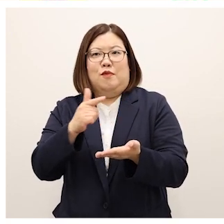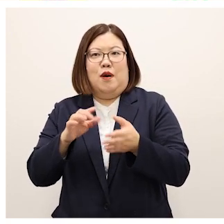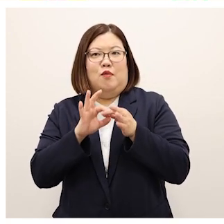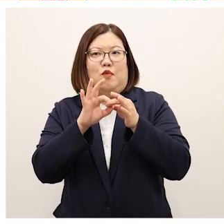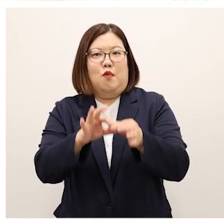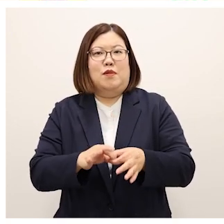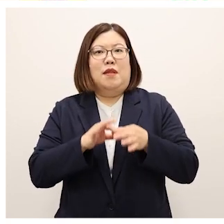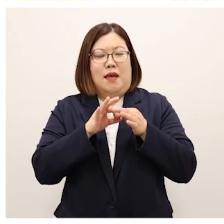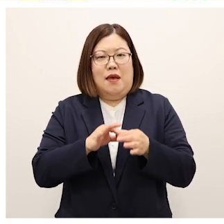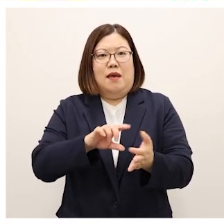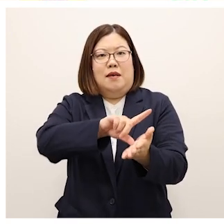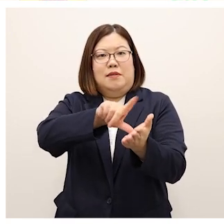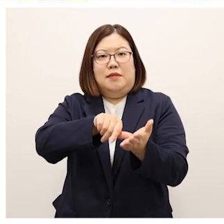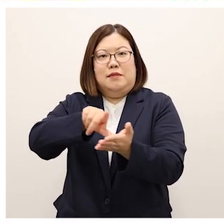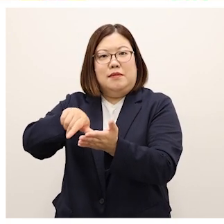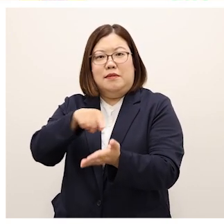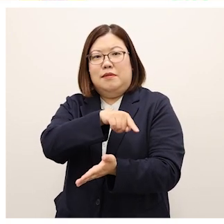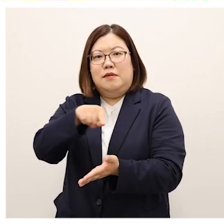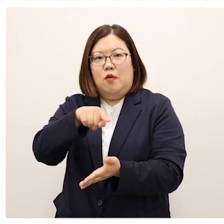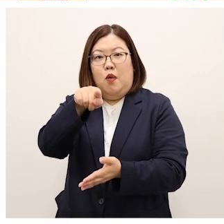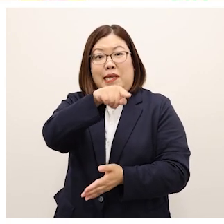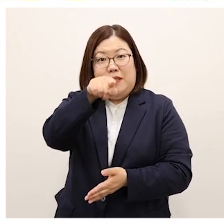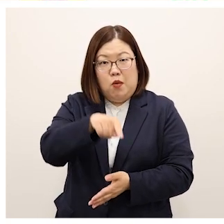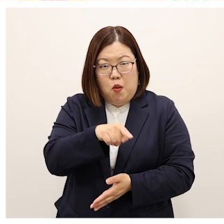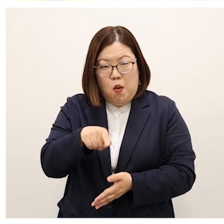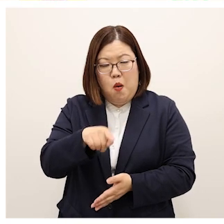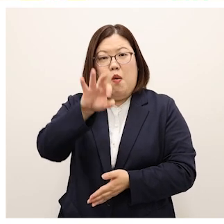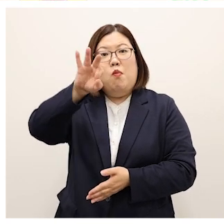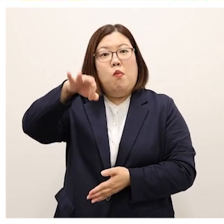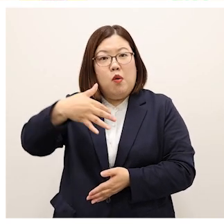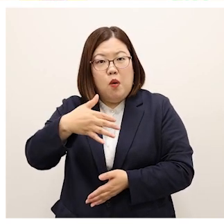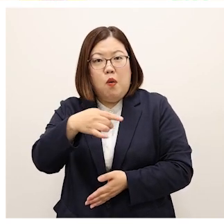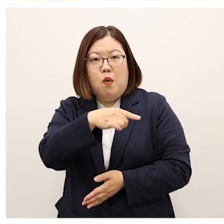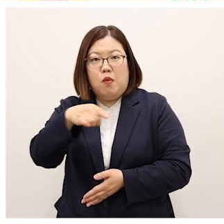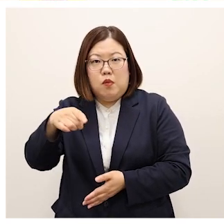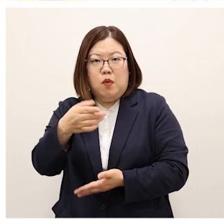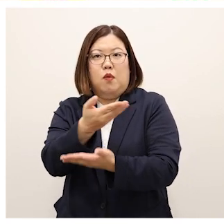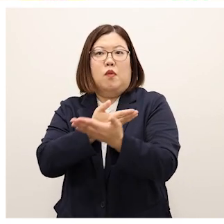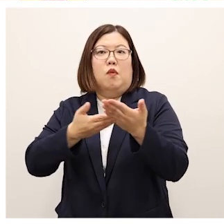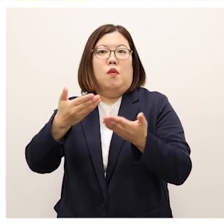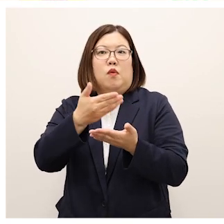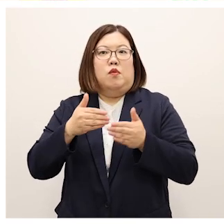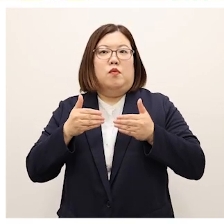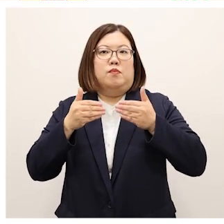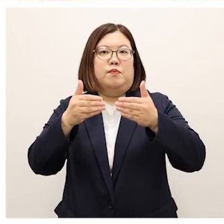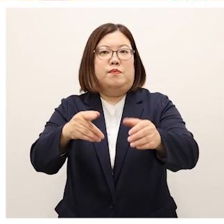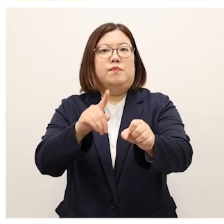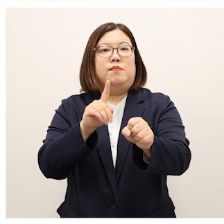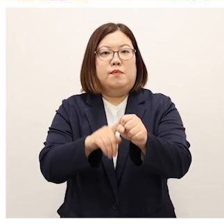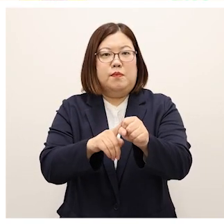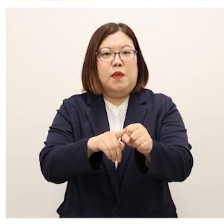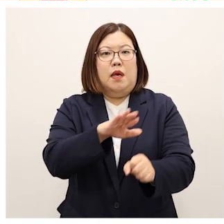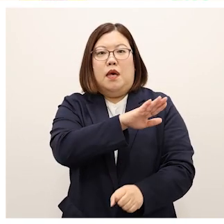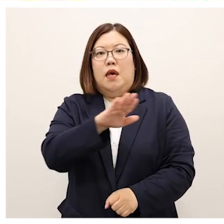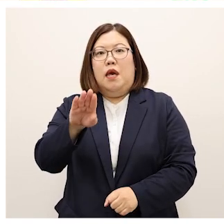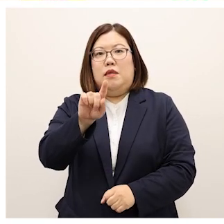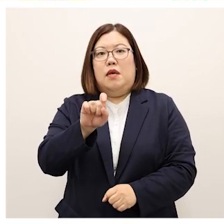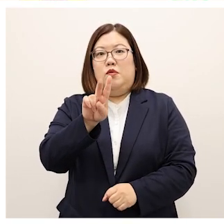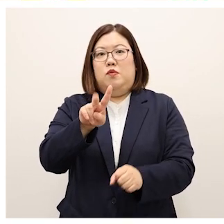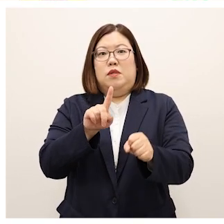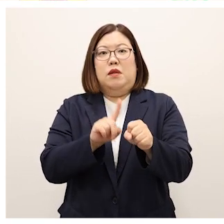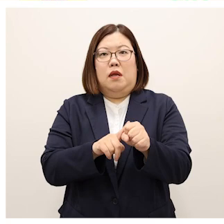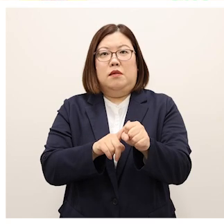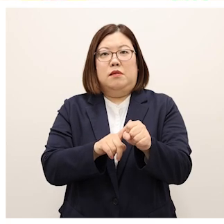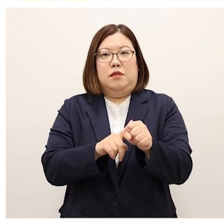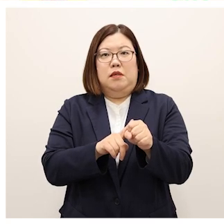売を通して地域間における人的、物的交流を進めるため、平成12年